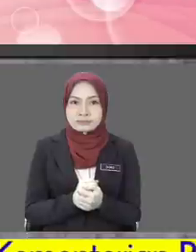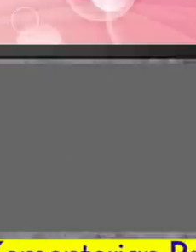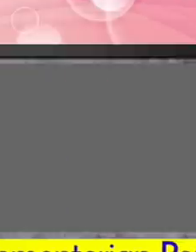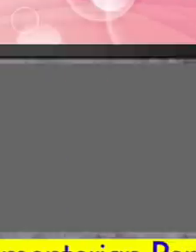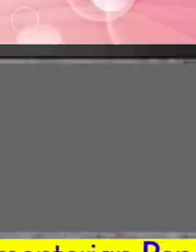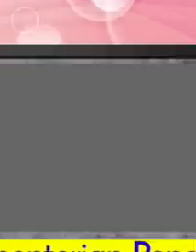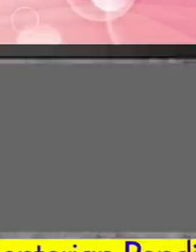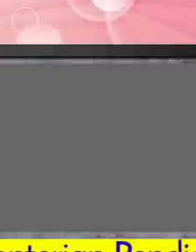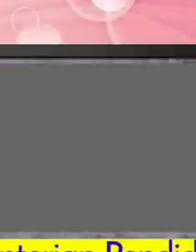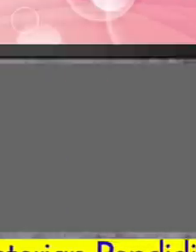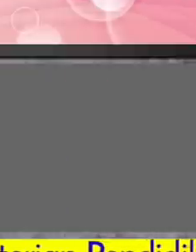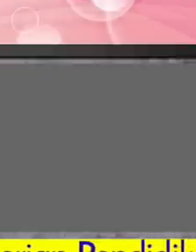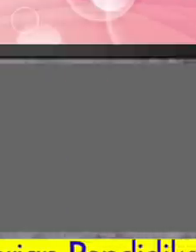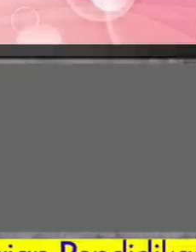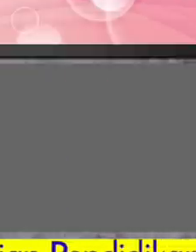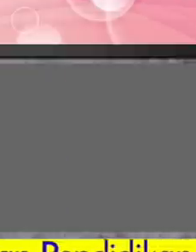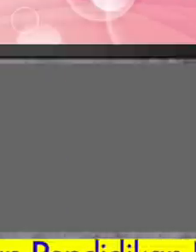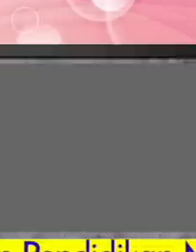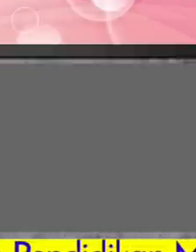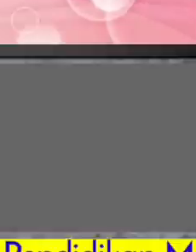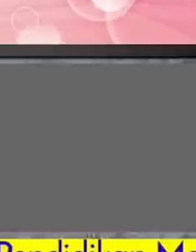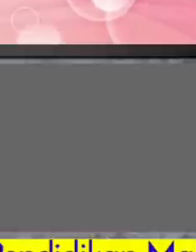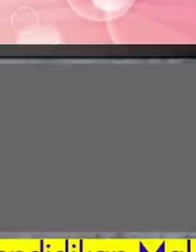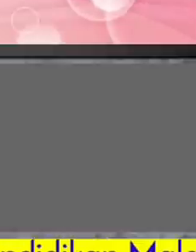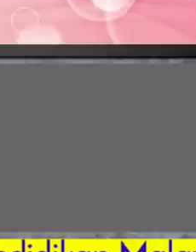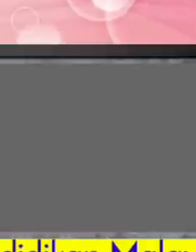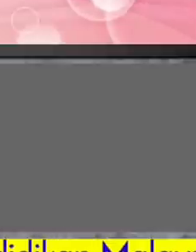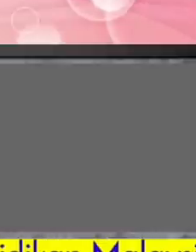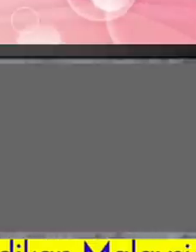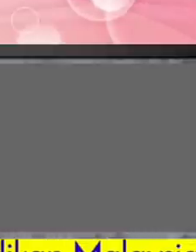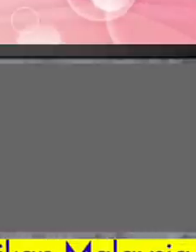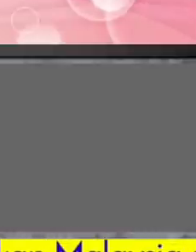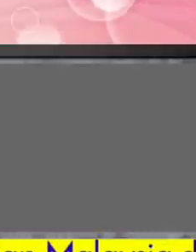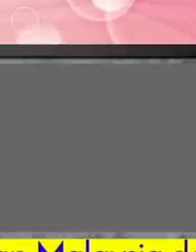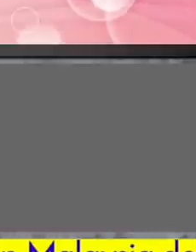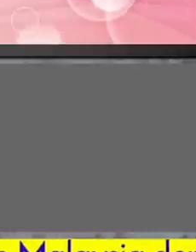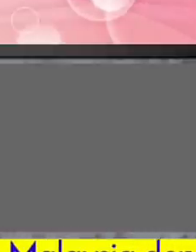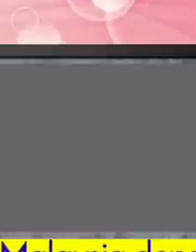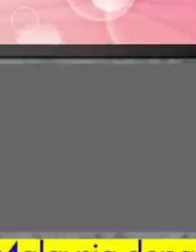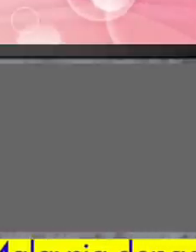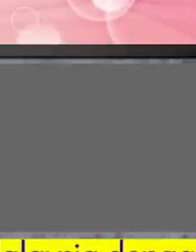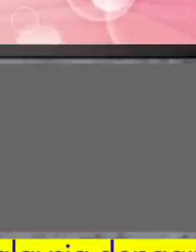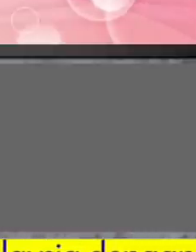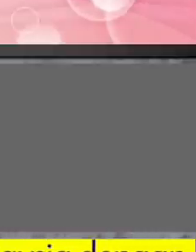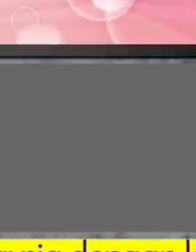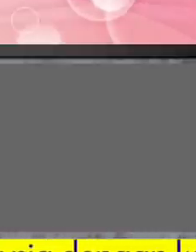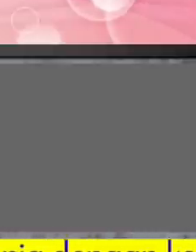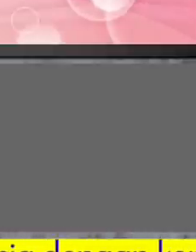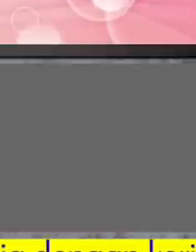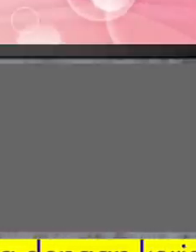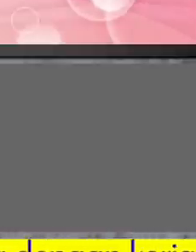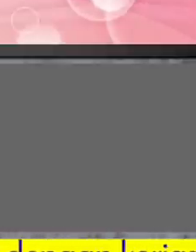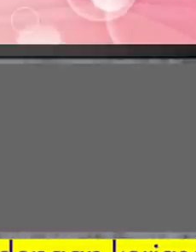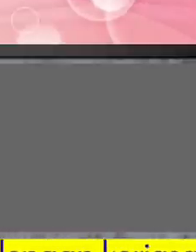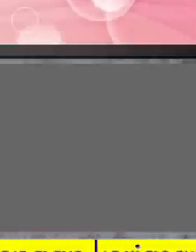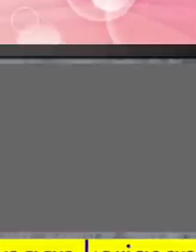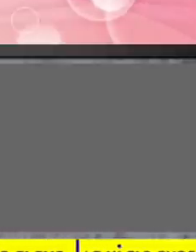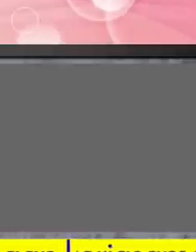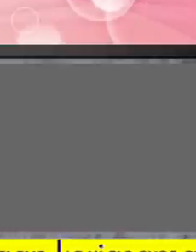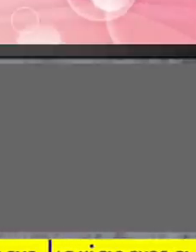kedua tanda-tanda psychological perasaan menyalahkan diri rasa berdosa